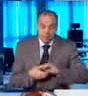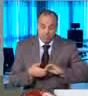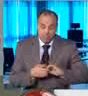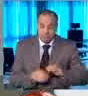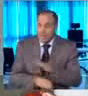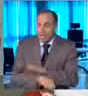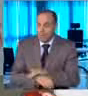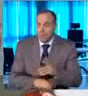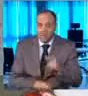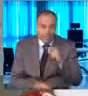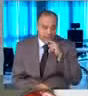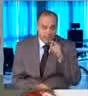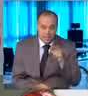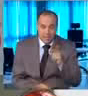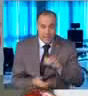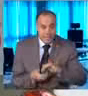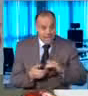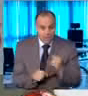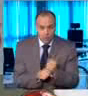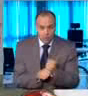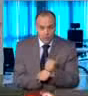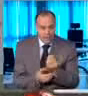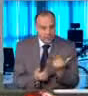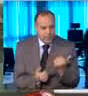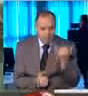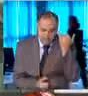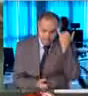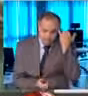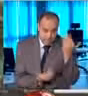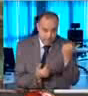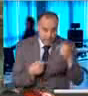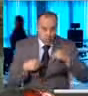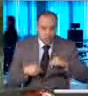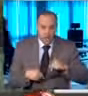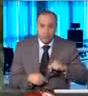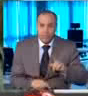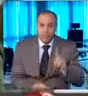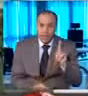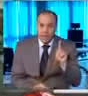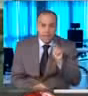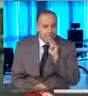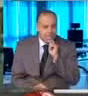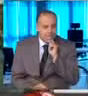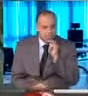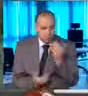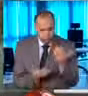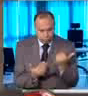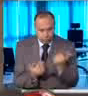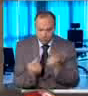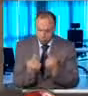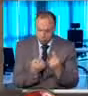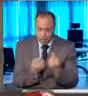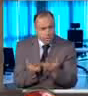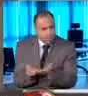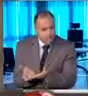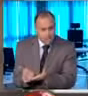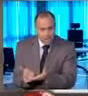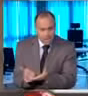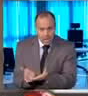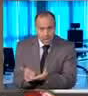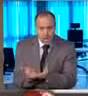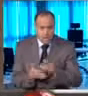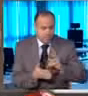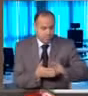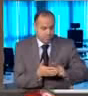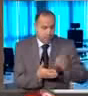عمالي بجابس أن الاتحاد ينتظر مقترحات من الحكومة وأنه ما زال قابلا بمبدأ التفاوض على أساس